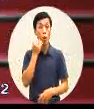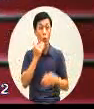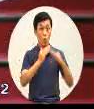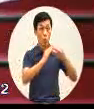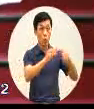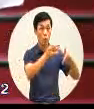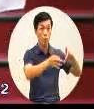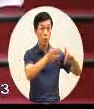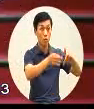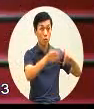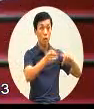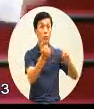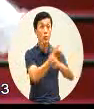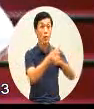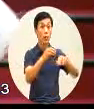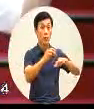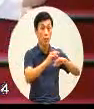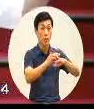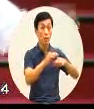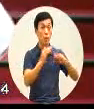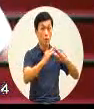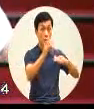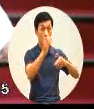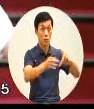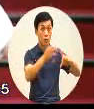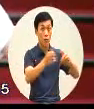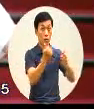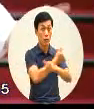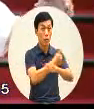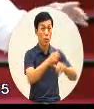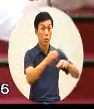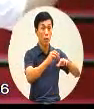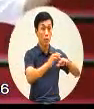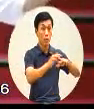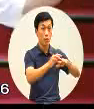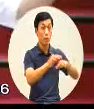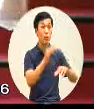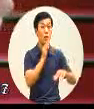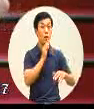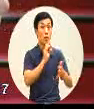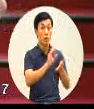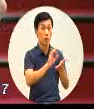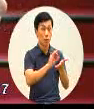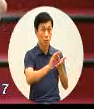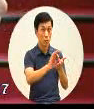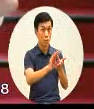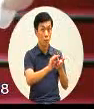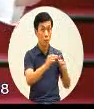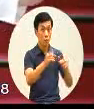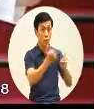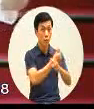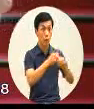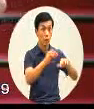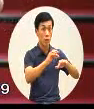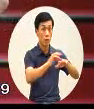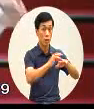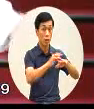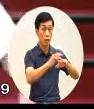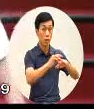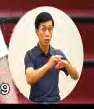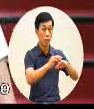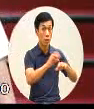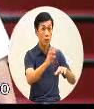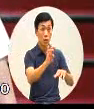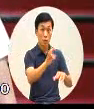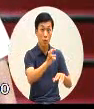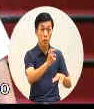价代金哦，按这话讲，市价代金就是用代金的